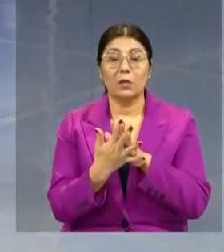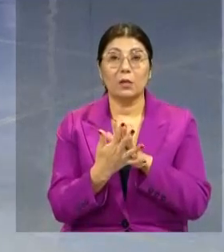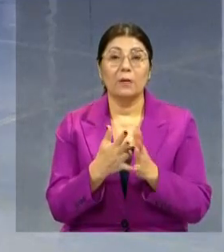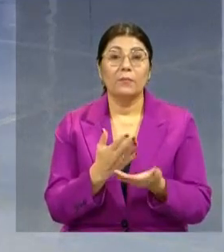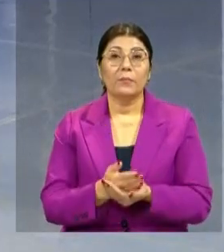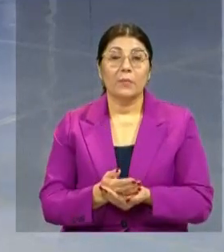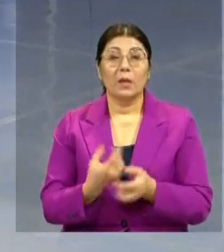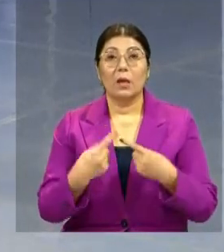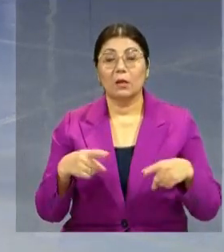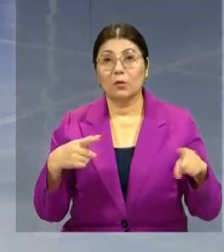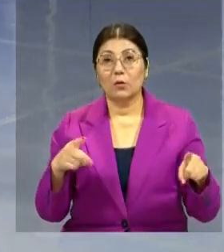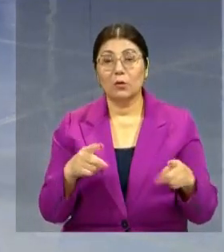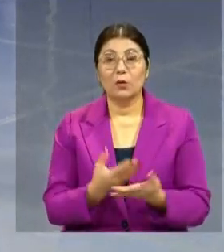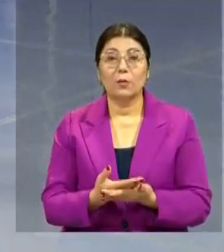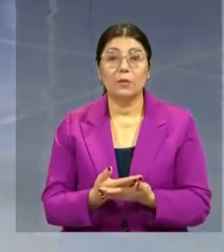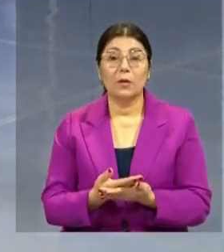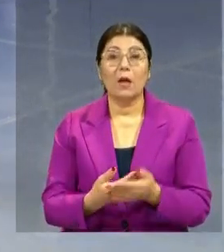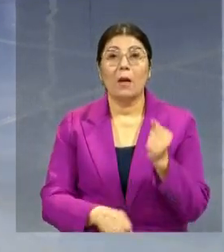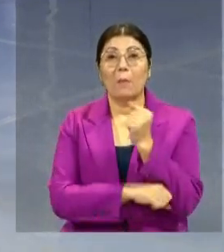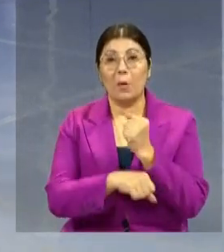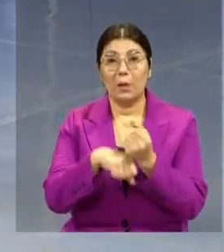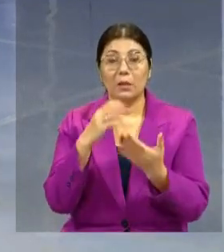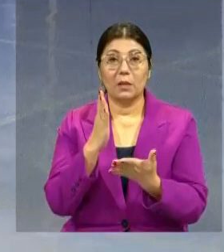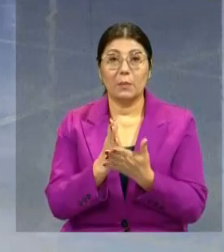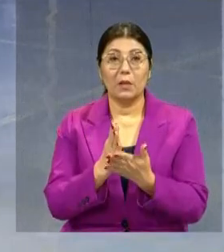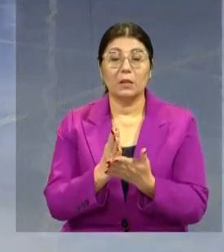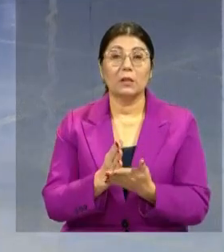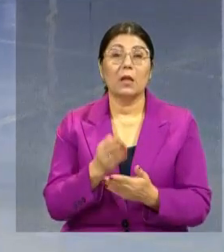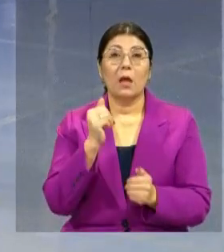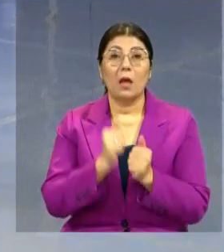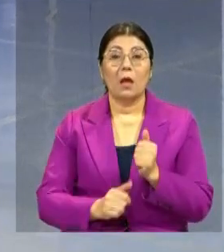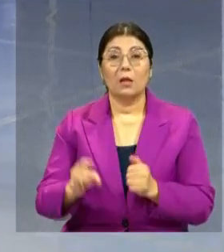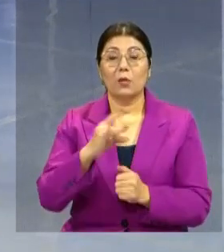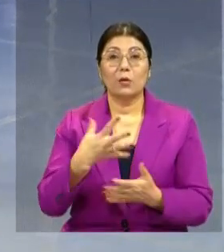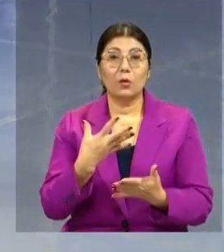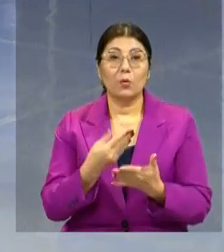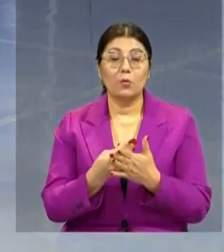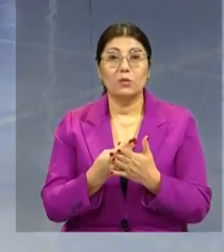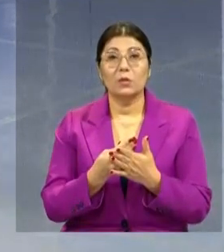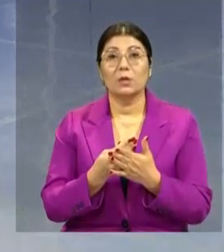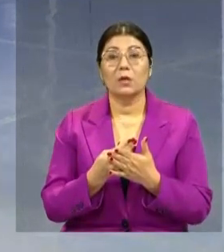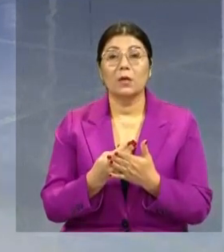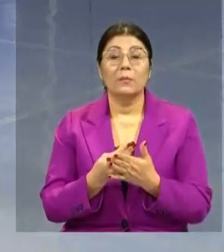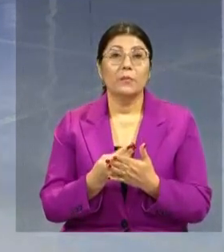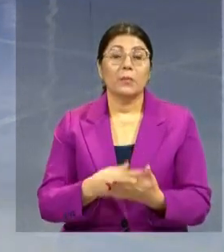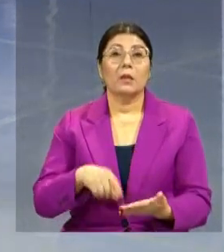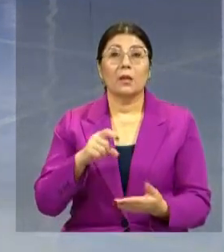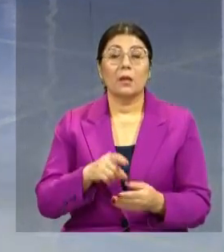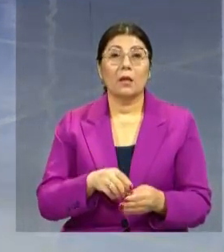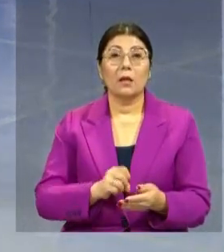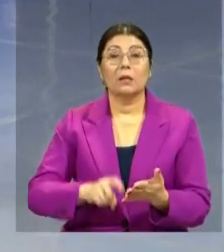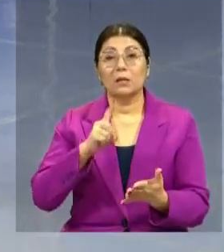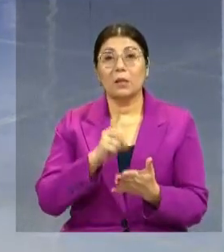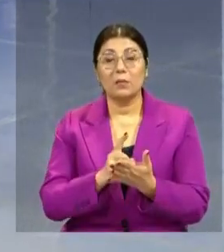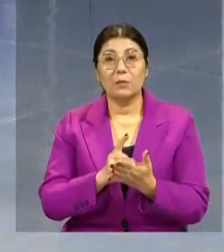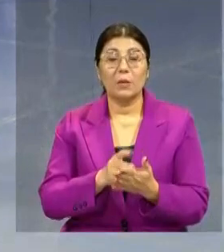оташа курстан өткен мамандар бар. Сол секілді әр аудан өзінің шама шарқына қарай берілген тапсырмаларды шама